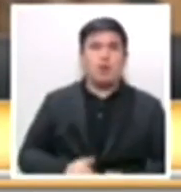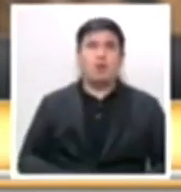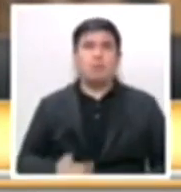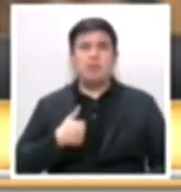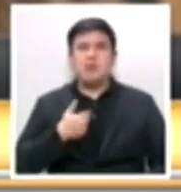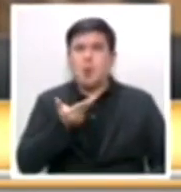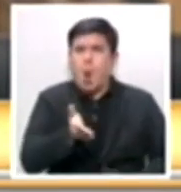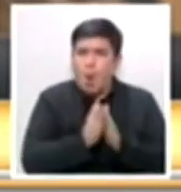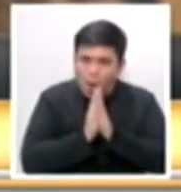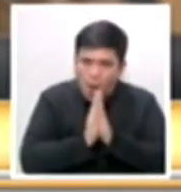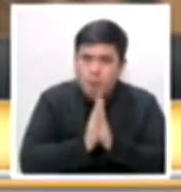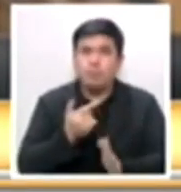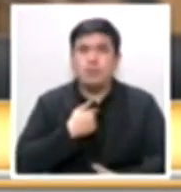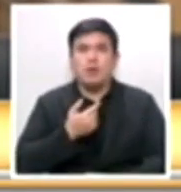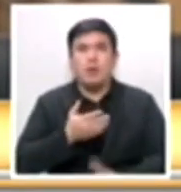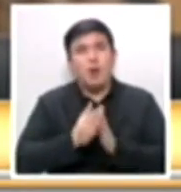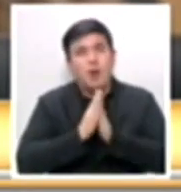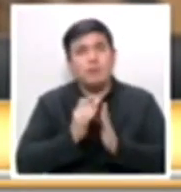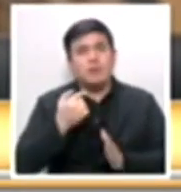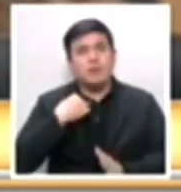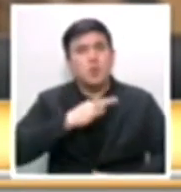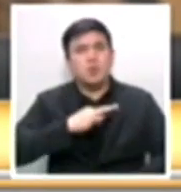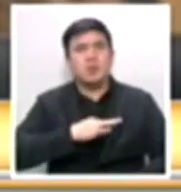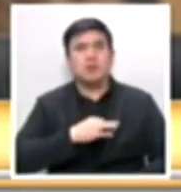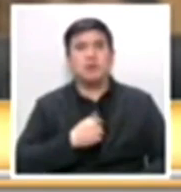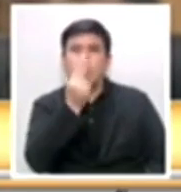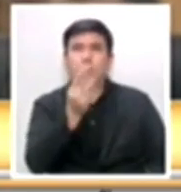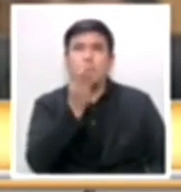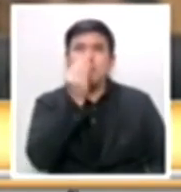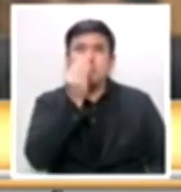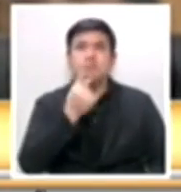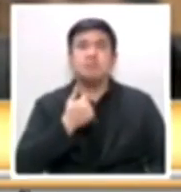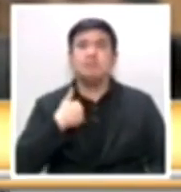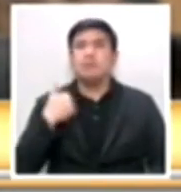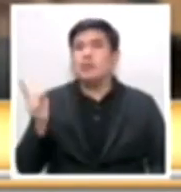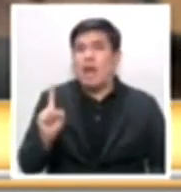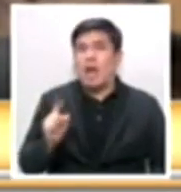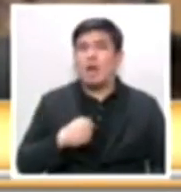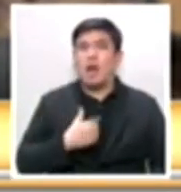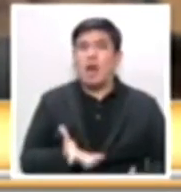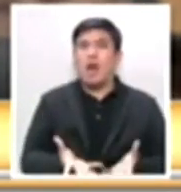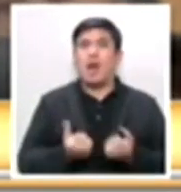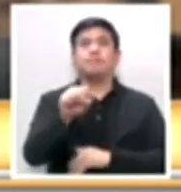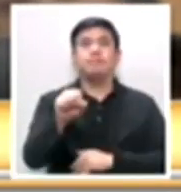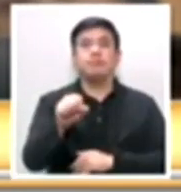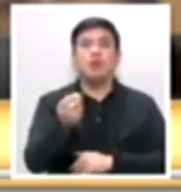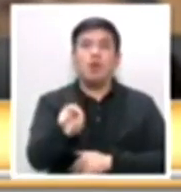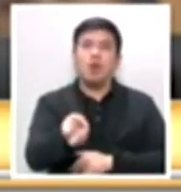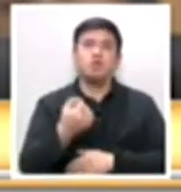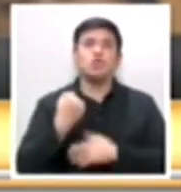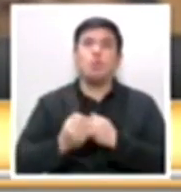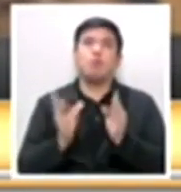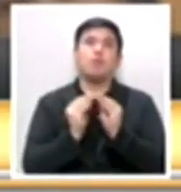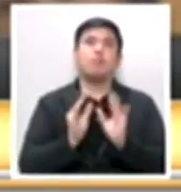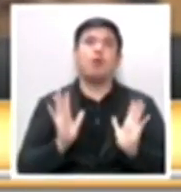บเพื่อขอเข้าไปรับฟังความคิดเห็นการรับฟังความคิดเห็นบางครั้งที่ผมไปมีการรับฟังความคิดเห็นแค่เพียง10นาทีแล้วก็จบประชุ